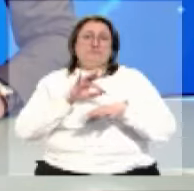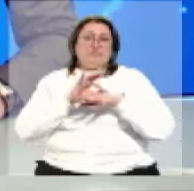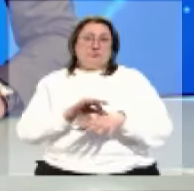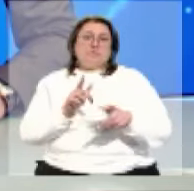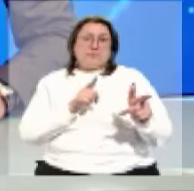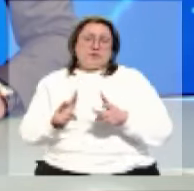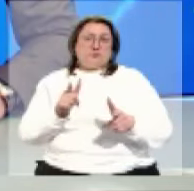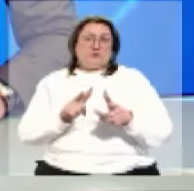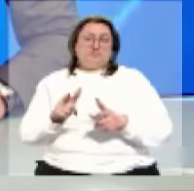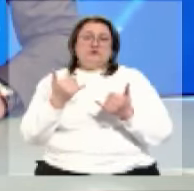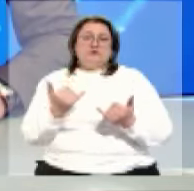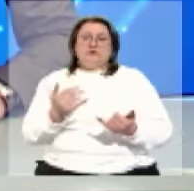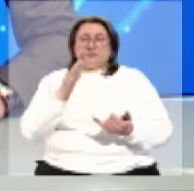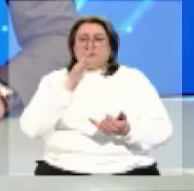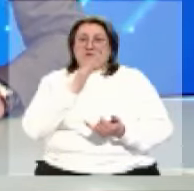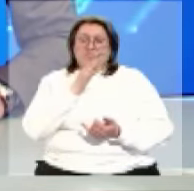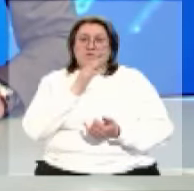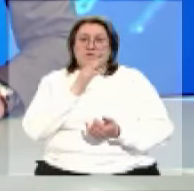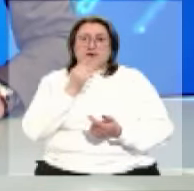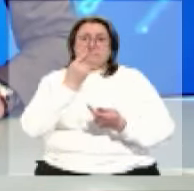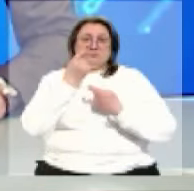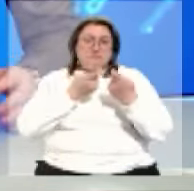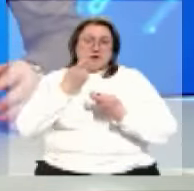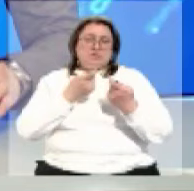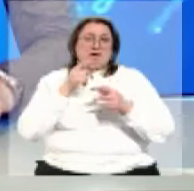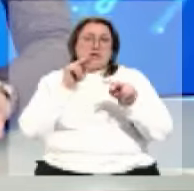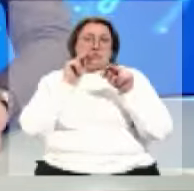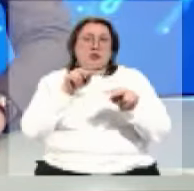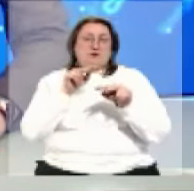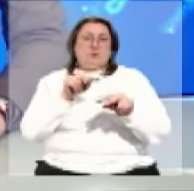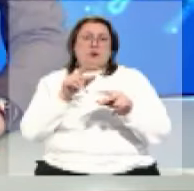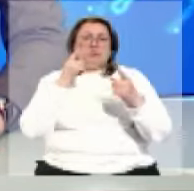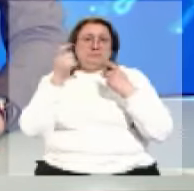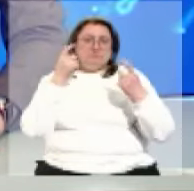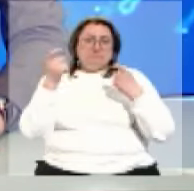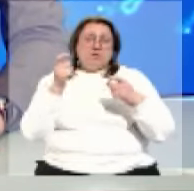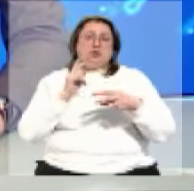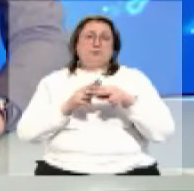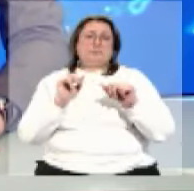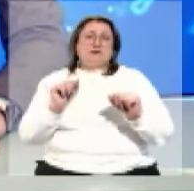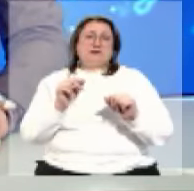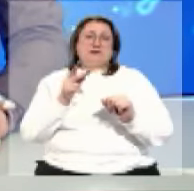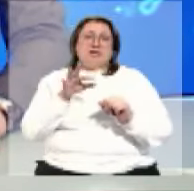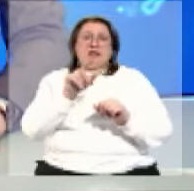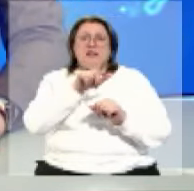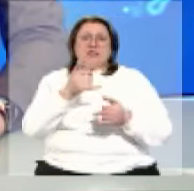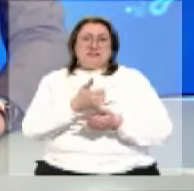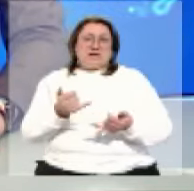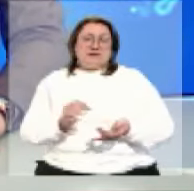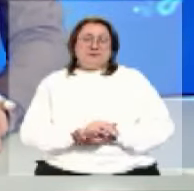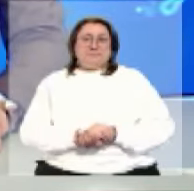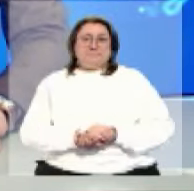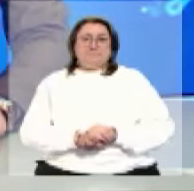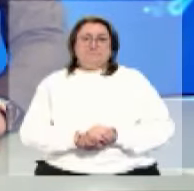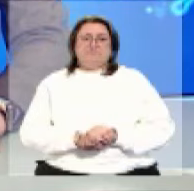тұрғындарды ақпараттандыру, алдын алу шаралары жіті бақылауда. Айта кетейік, облыс орталығында 1500 адам тұратын 400-ден аса